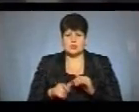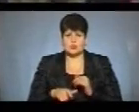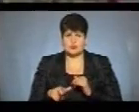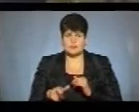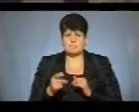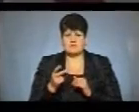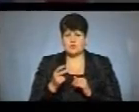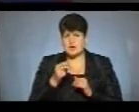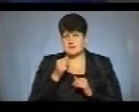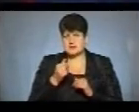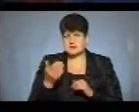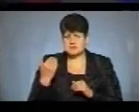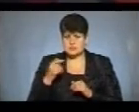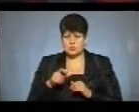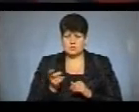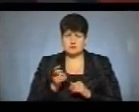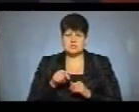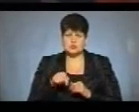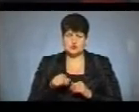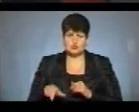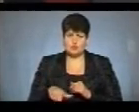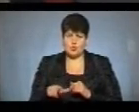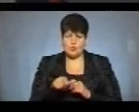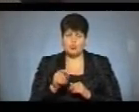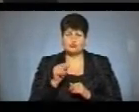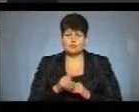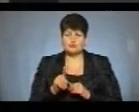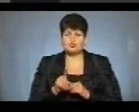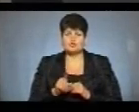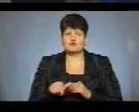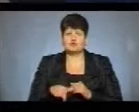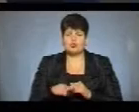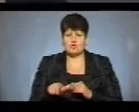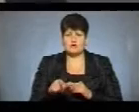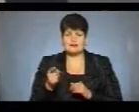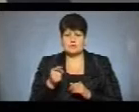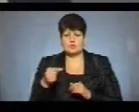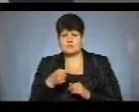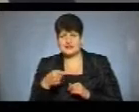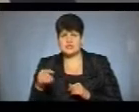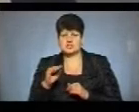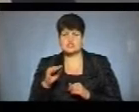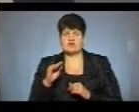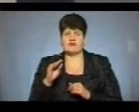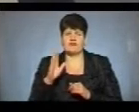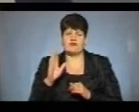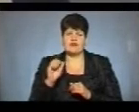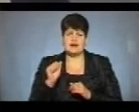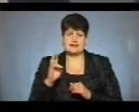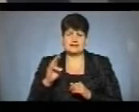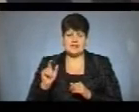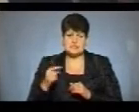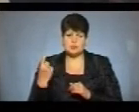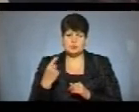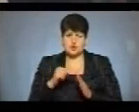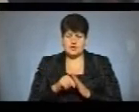Півтора місяця тому люди вийшли на цю дорогу, тому що дорога Тернопіль-Жванець обласного значення дуже